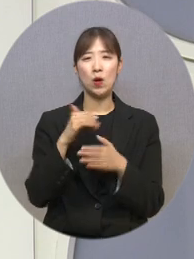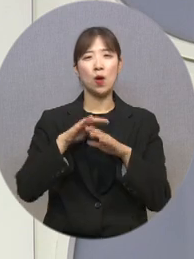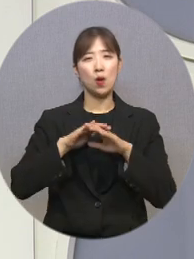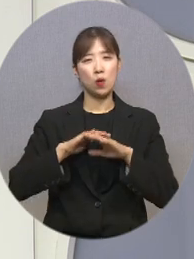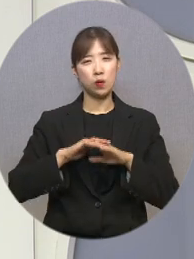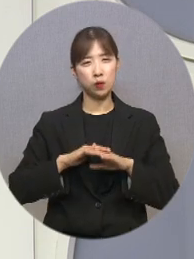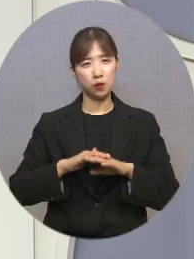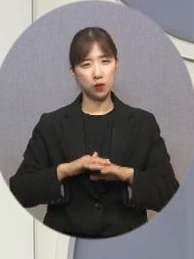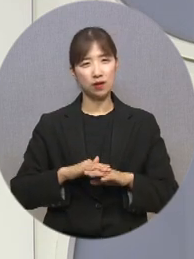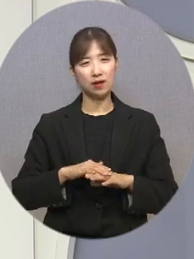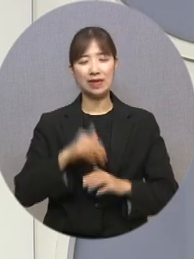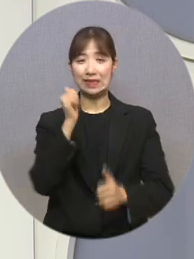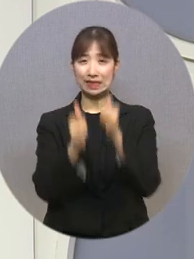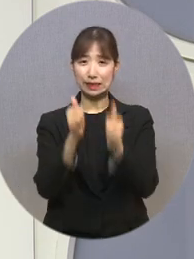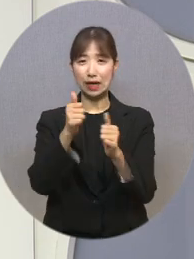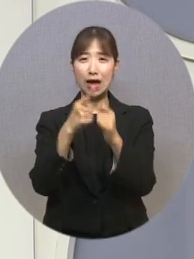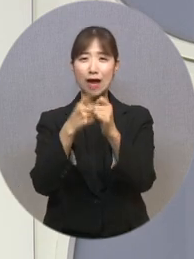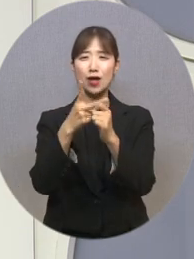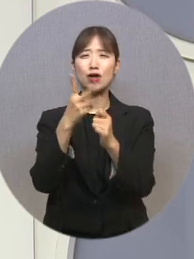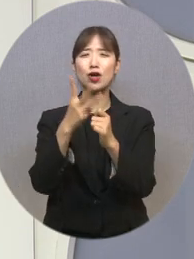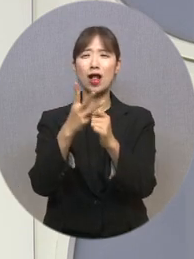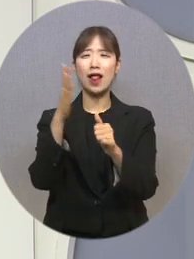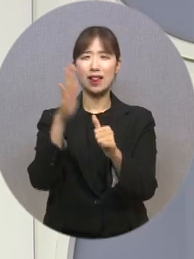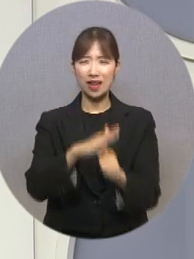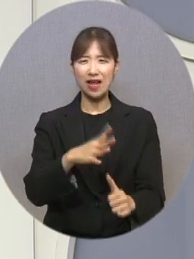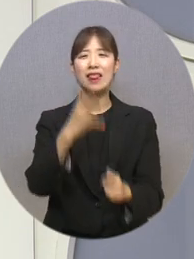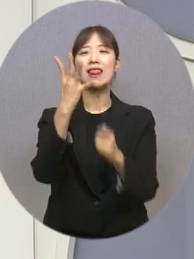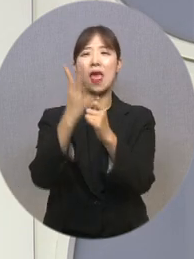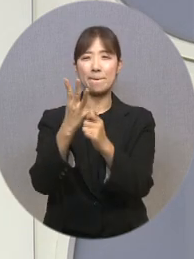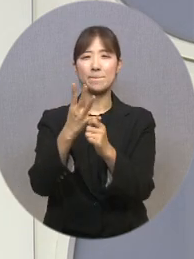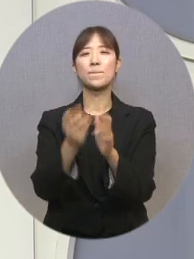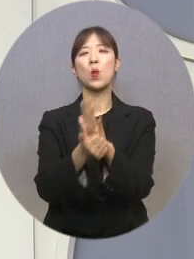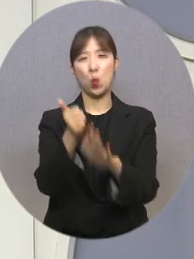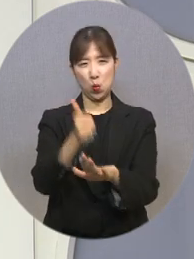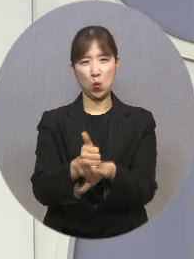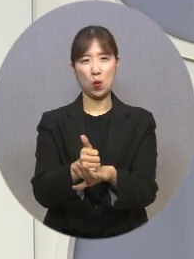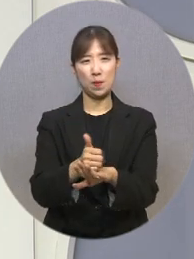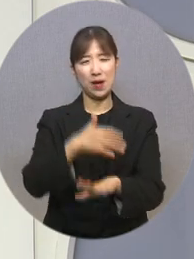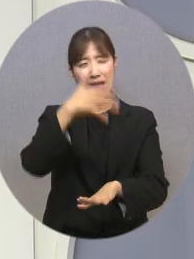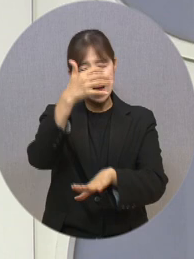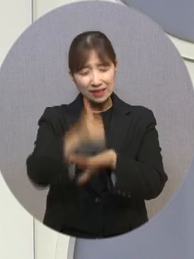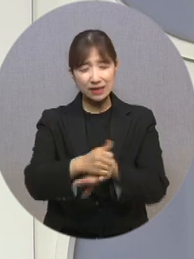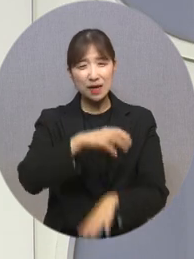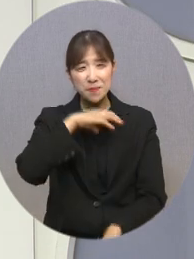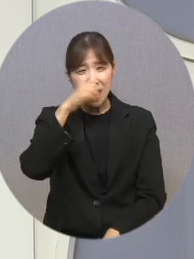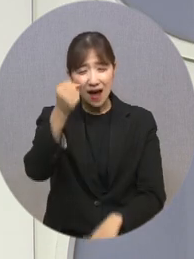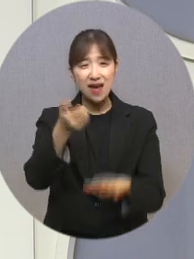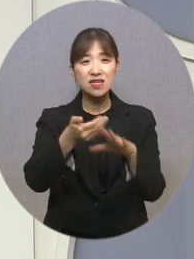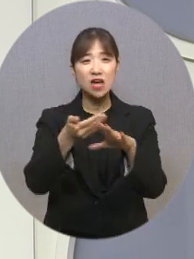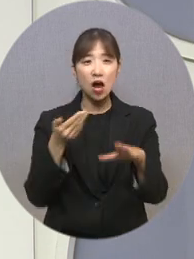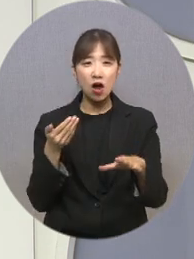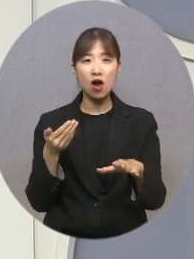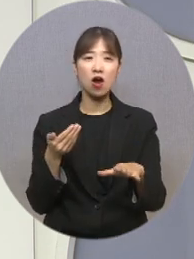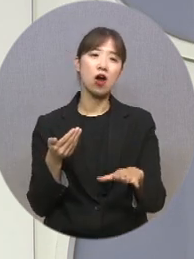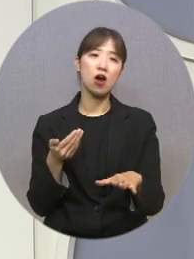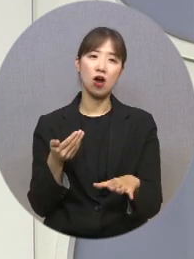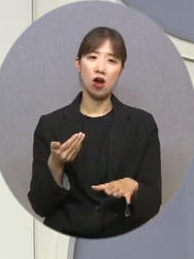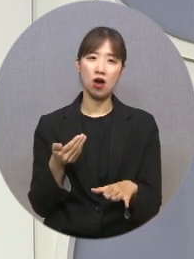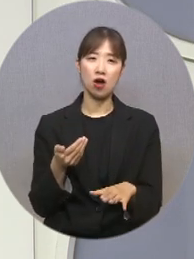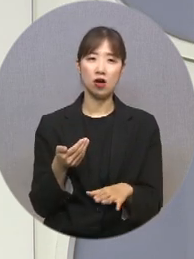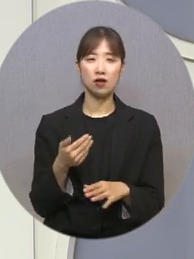시험도 3번 떨어지고 4번만 됐습니다. 그래서 마지막에 될 때 곧 직전에는 어쨌든